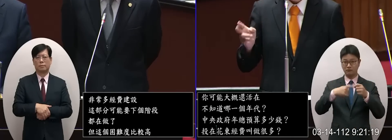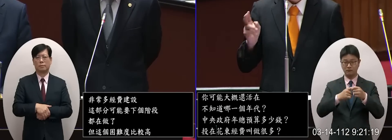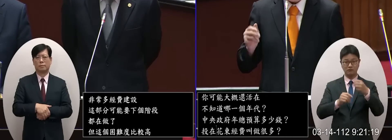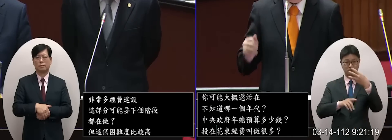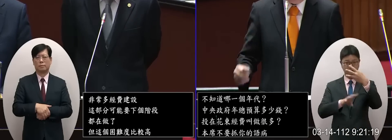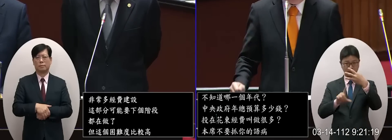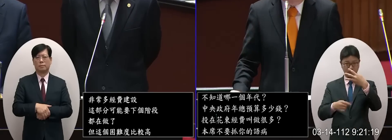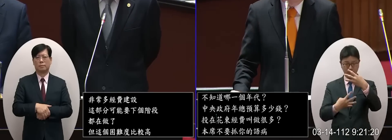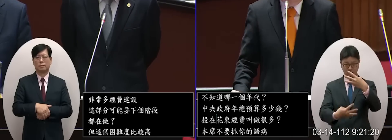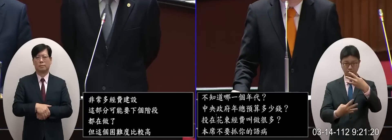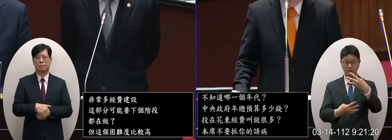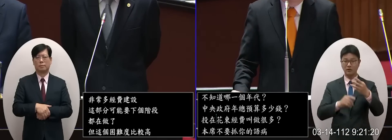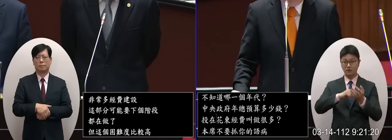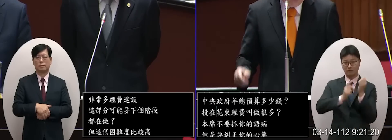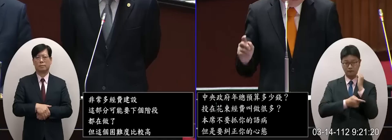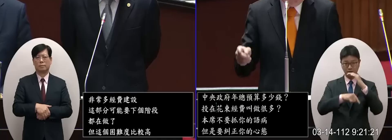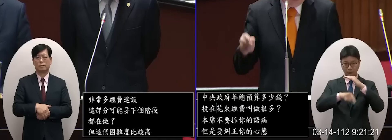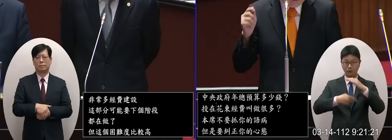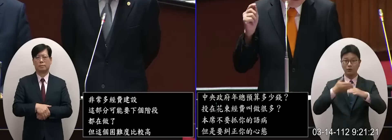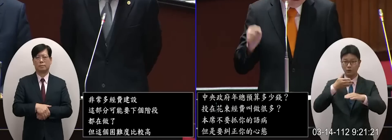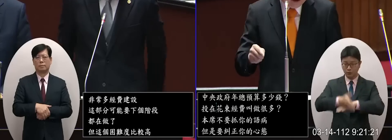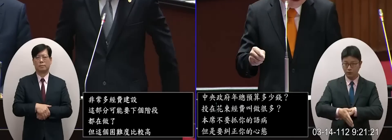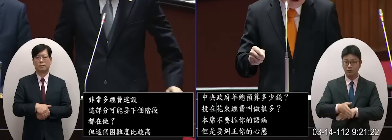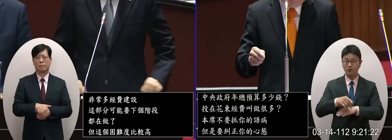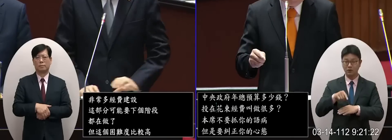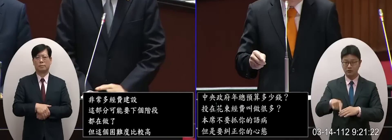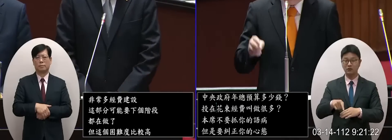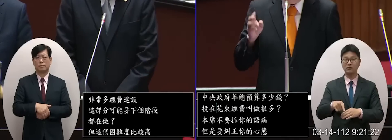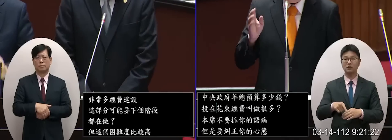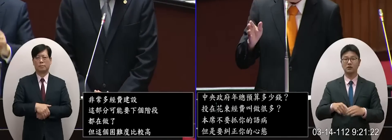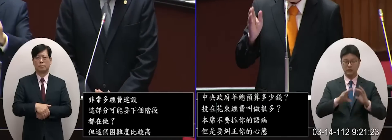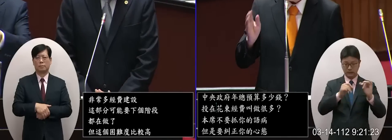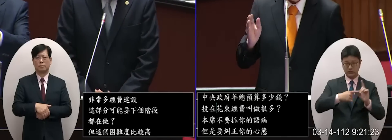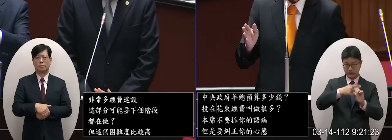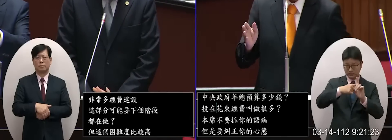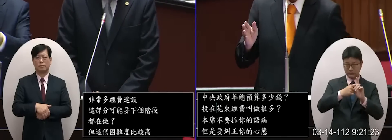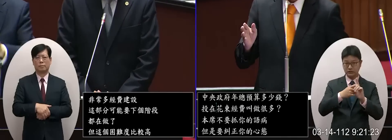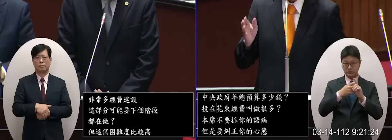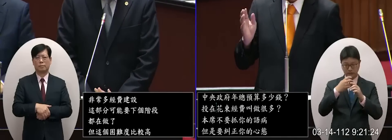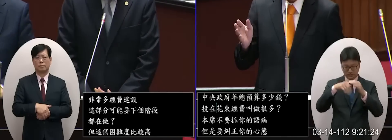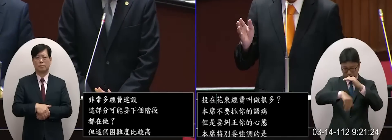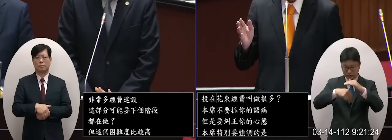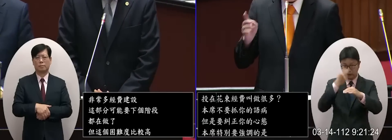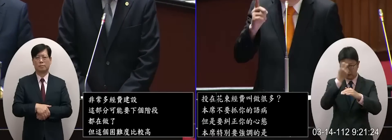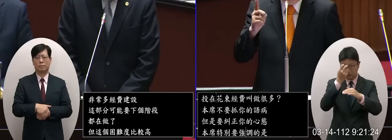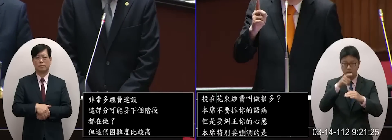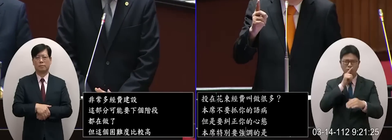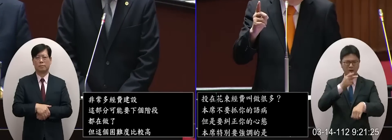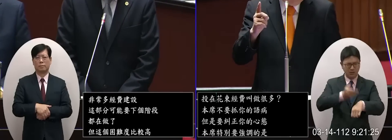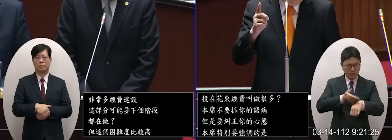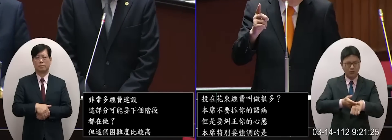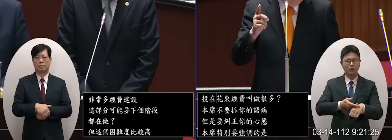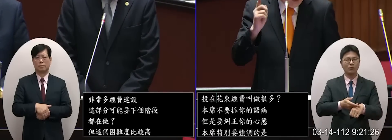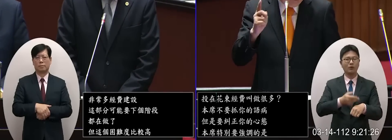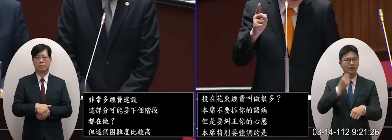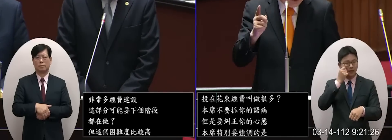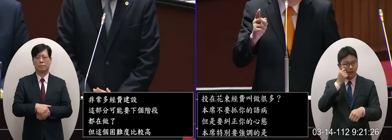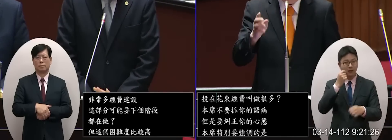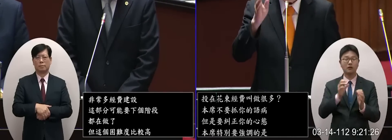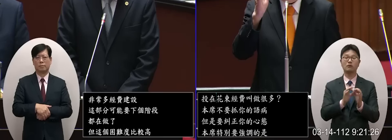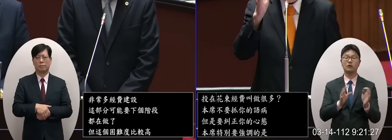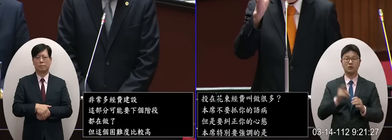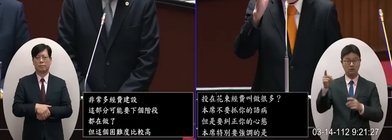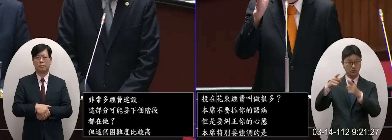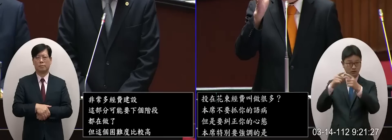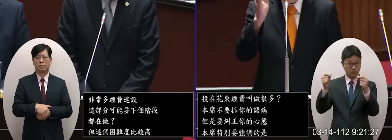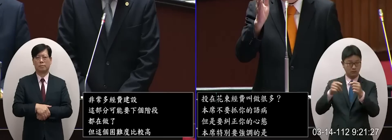2020年3月4号通过立法院通过的事情，地质钻探到现在，你说技术上有很多的困难。好，日本的专